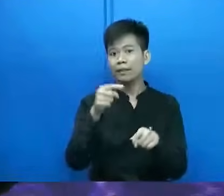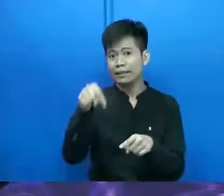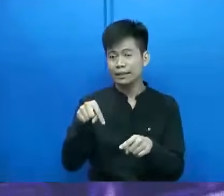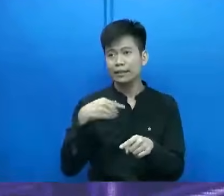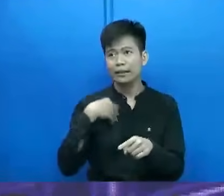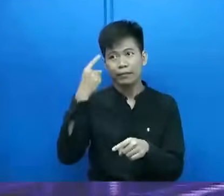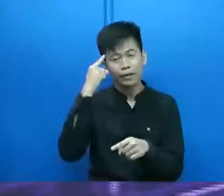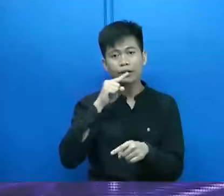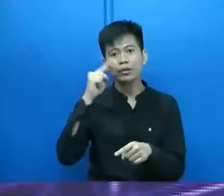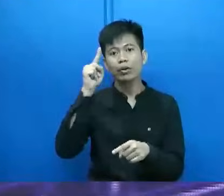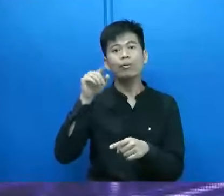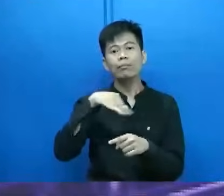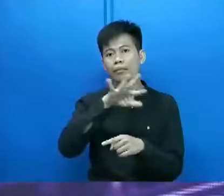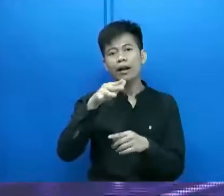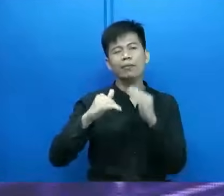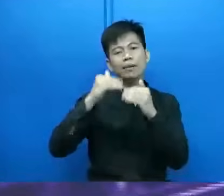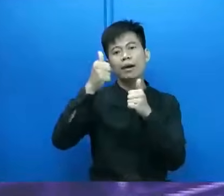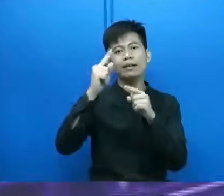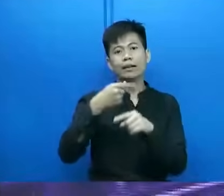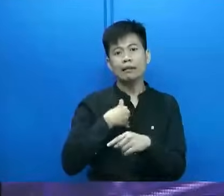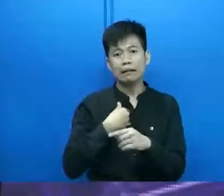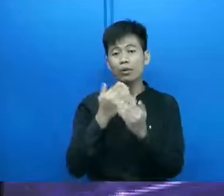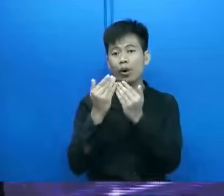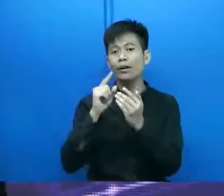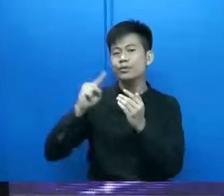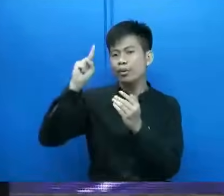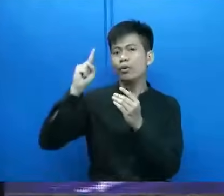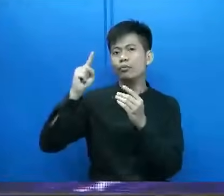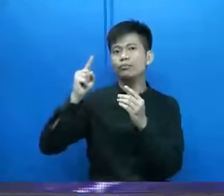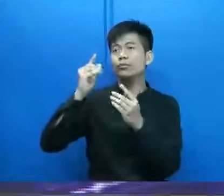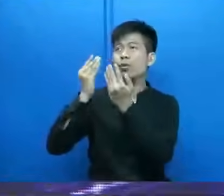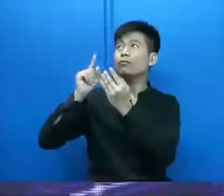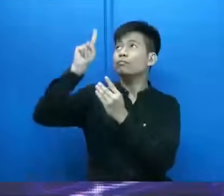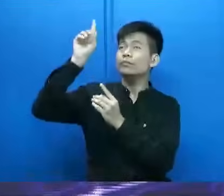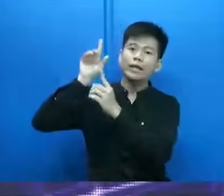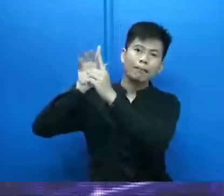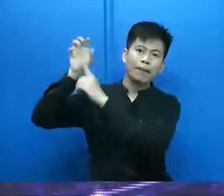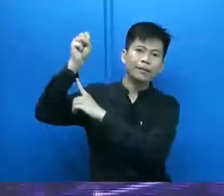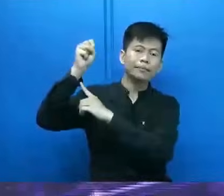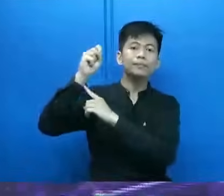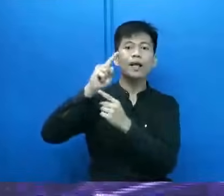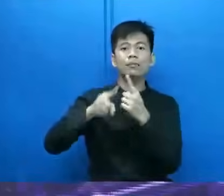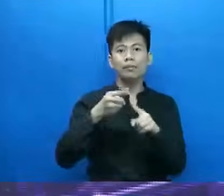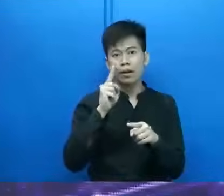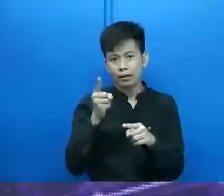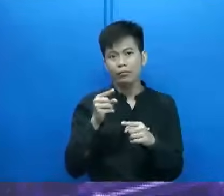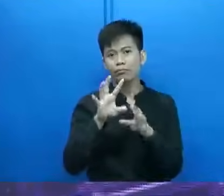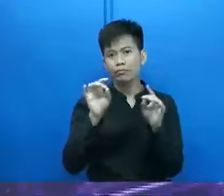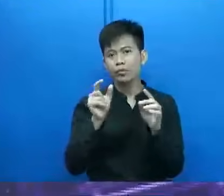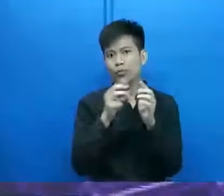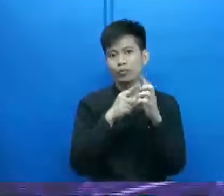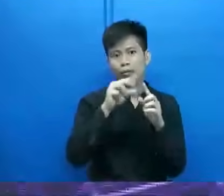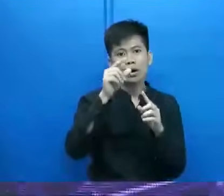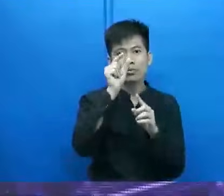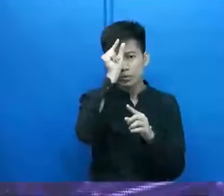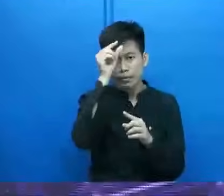kira insya Allah mereka lebih baik daripada saya. Dan doanya insya Allah lebih cepat sampai kepada Allah subhanahu wa ta'ala. Ada teman-teman, ada Habib Anis, Ustaz Omar, ada Ustaz